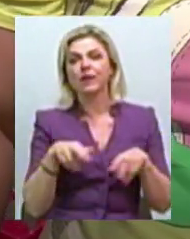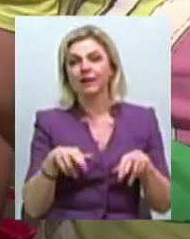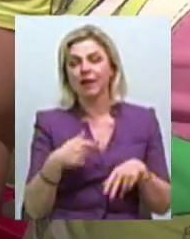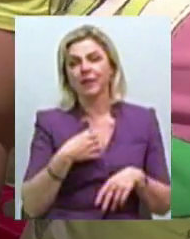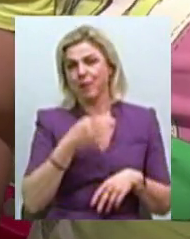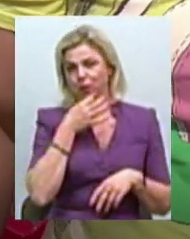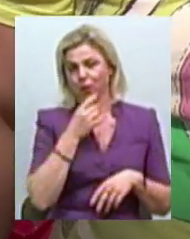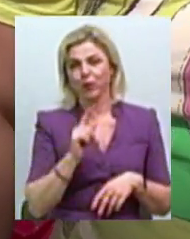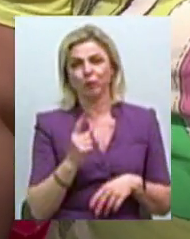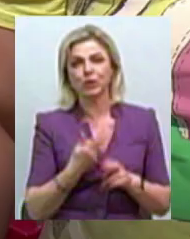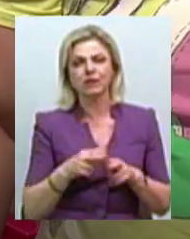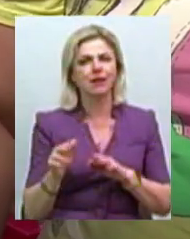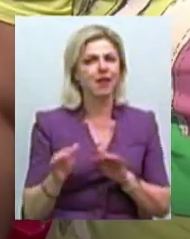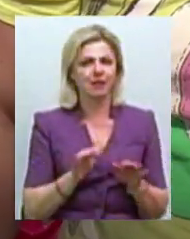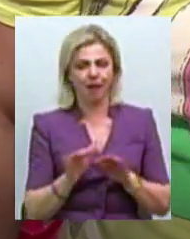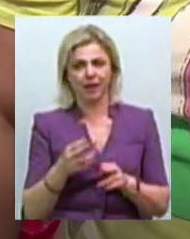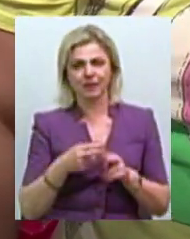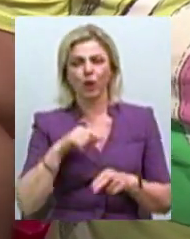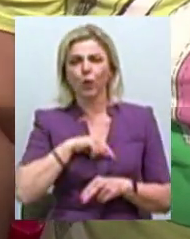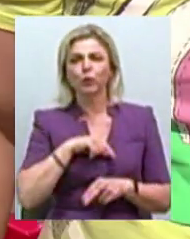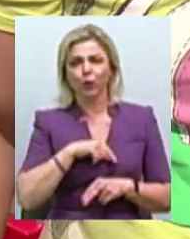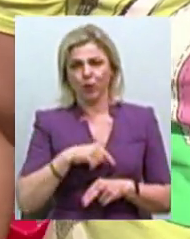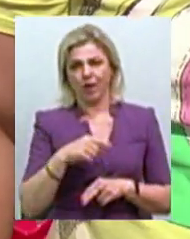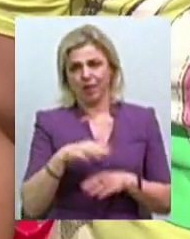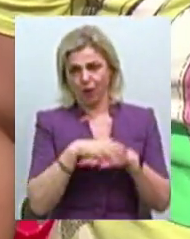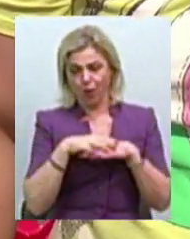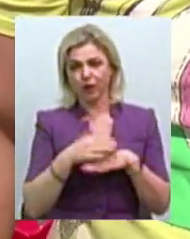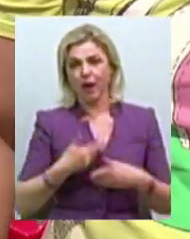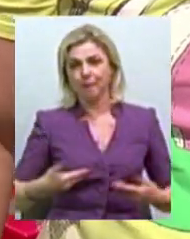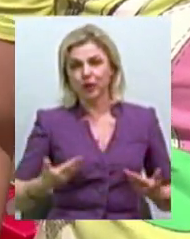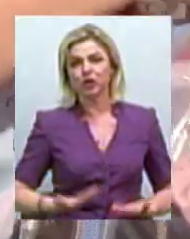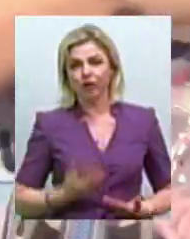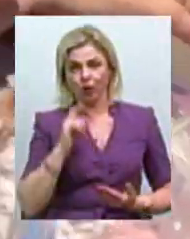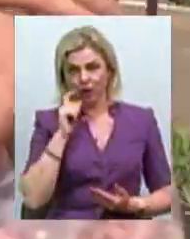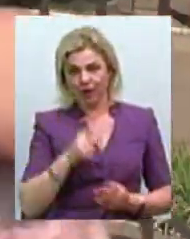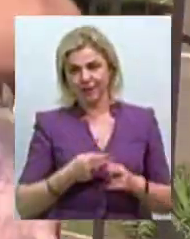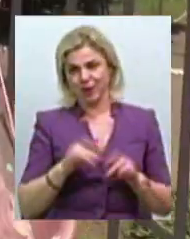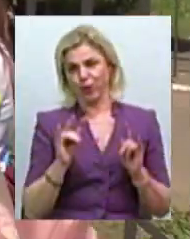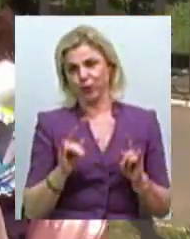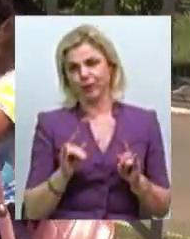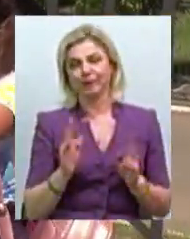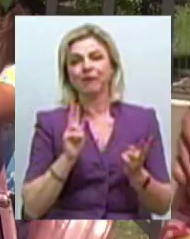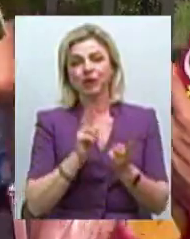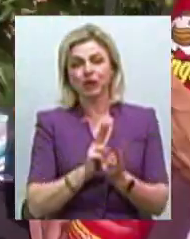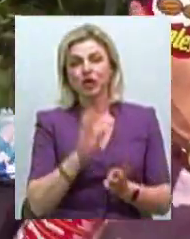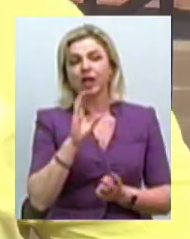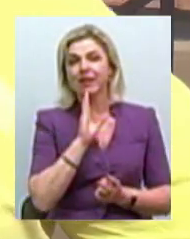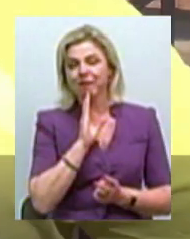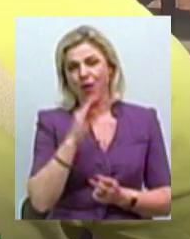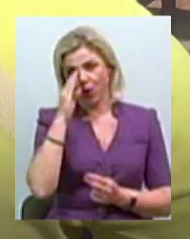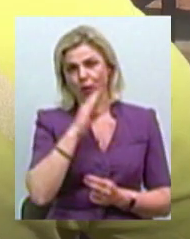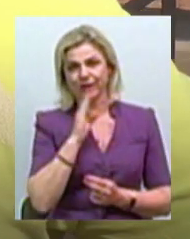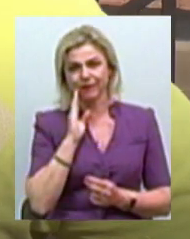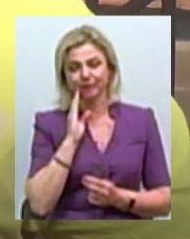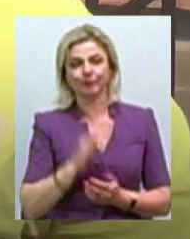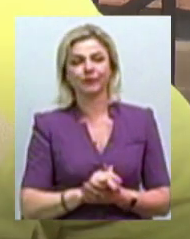тому що це динаміка, це дух народу, тому ми живемо в Україні, та це дуже круто. Зустрічають Софію батьки. Я можу сказати,